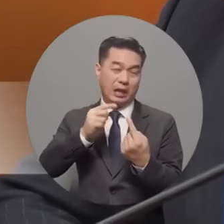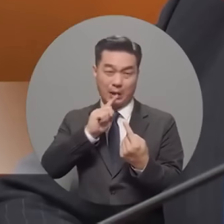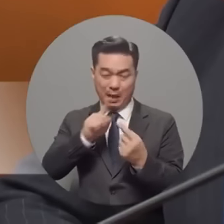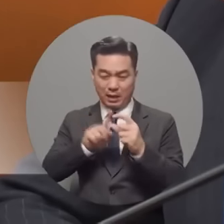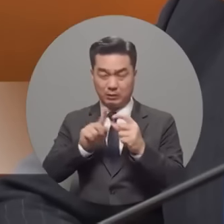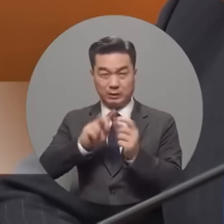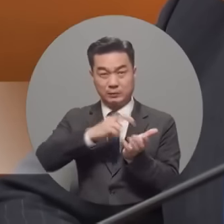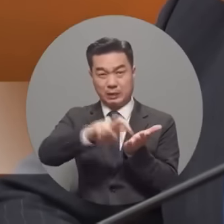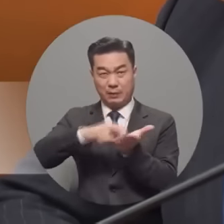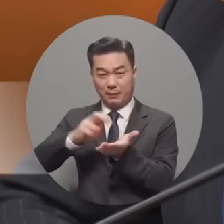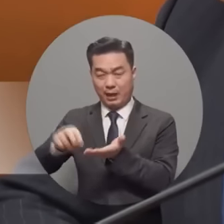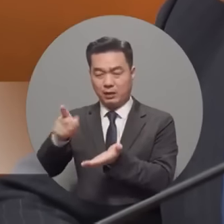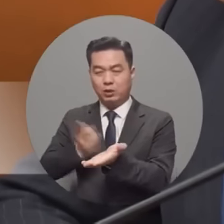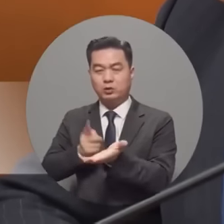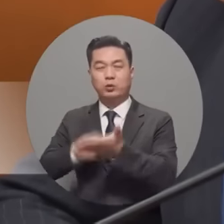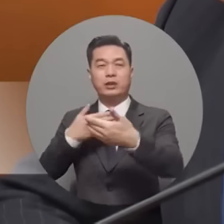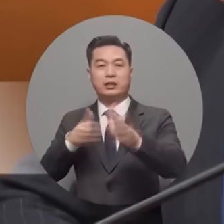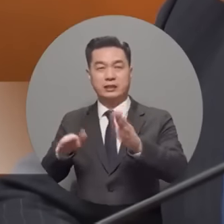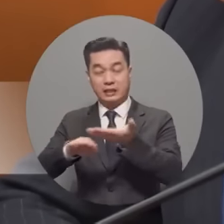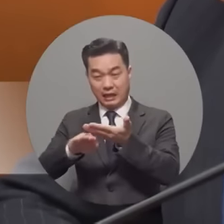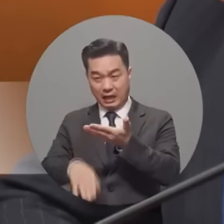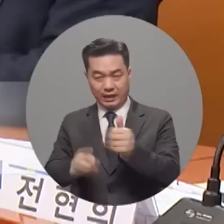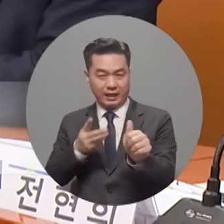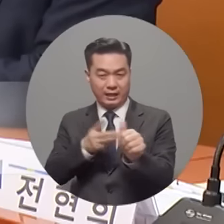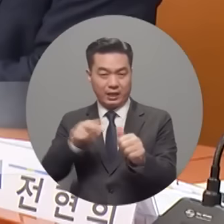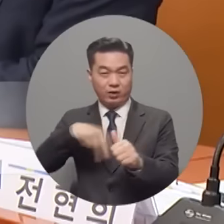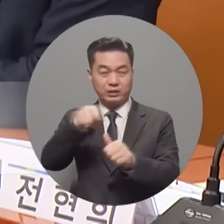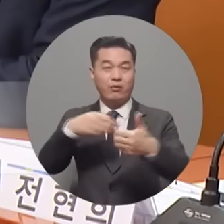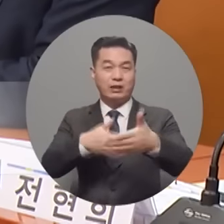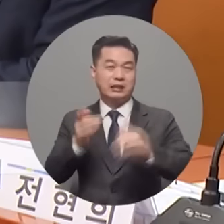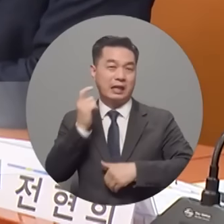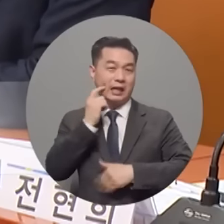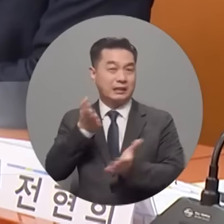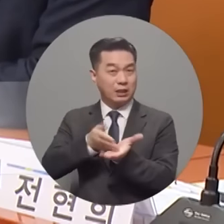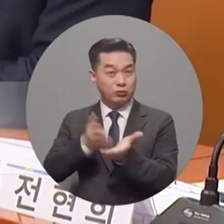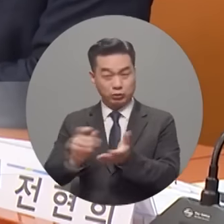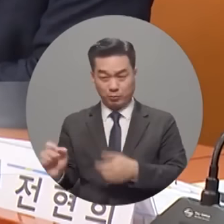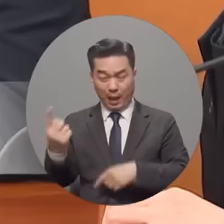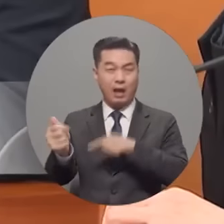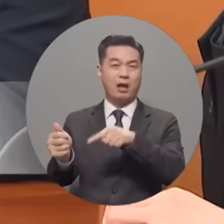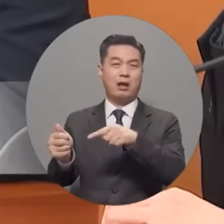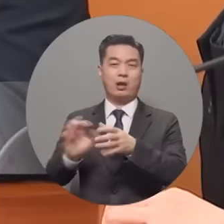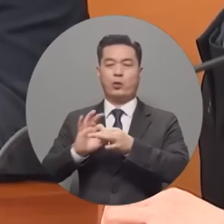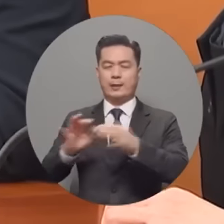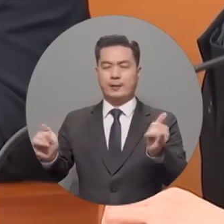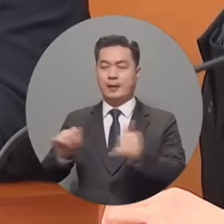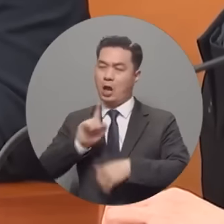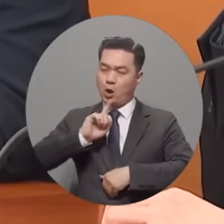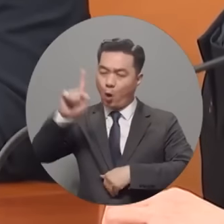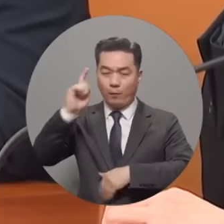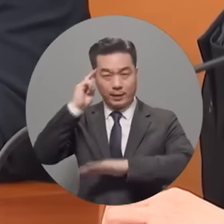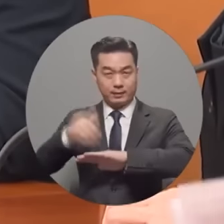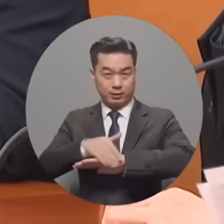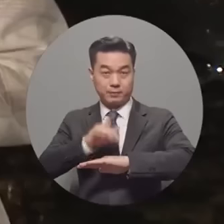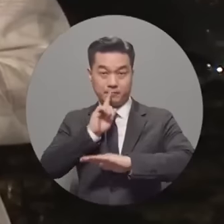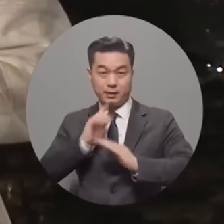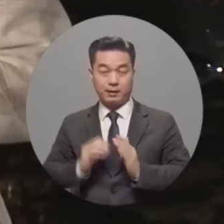발송한 국무총리실 산하 대테러 상황실이 가짜뉴스의 진원지라며 당시 관계자를 고발하겠다고